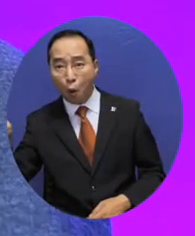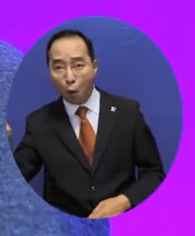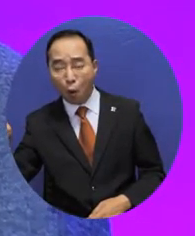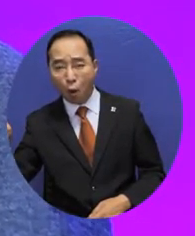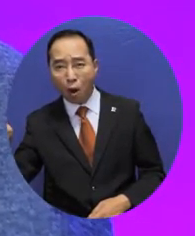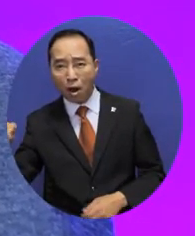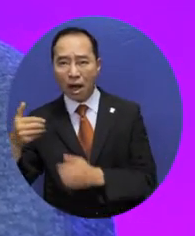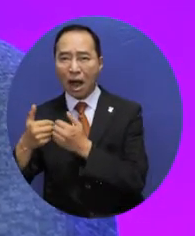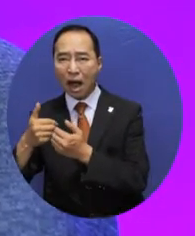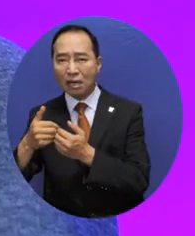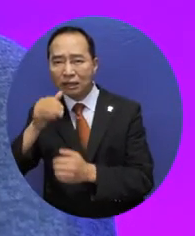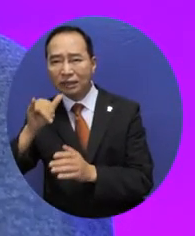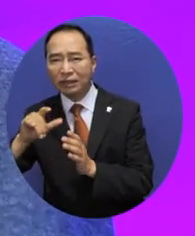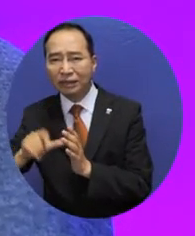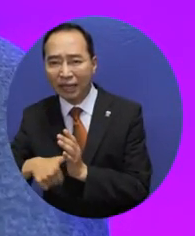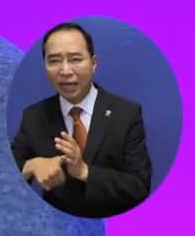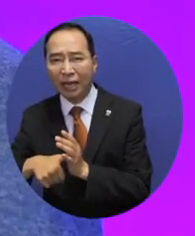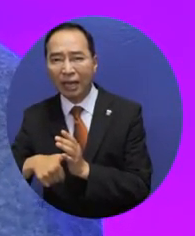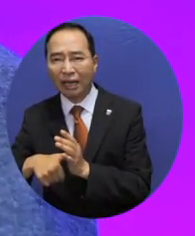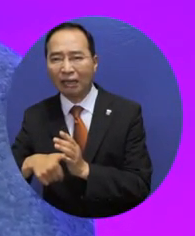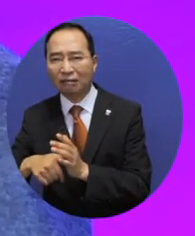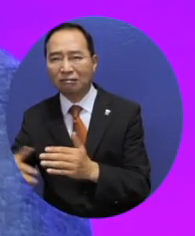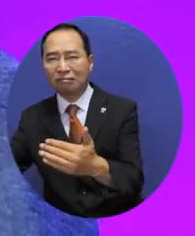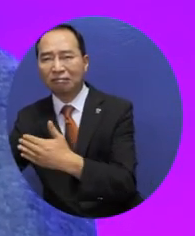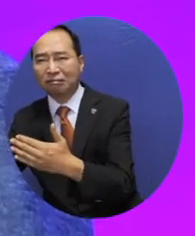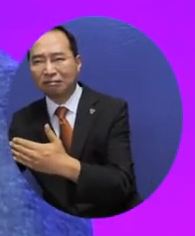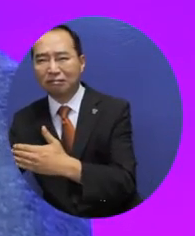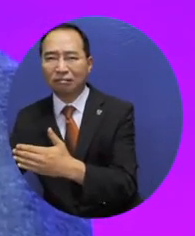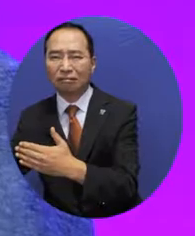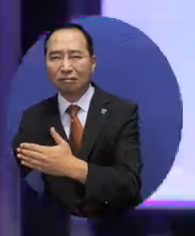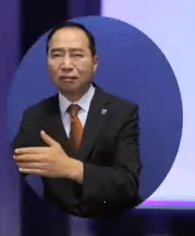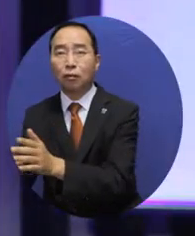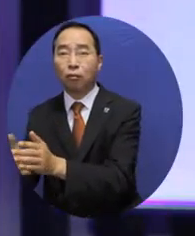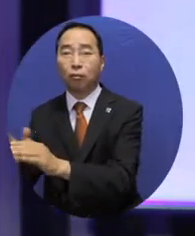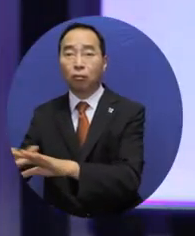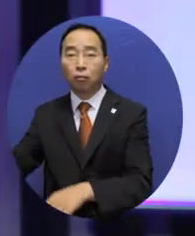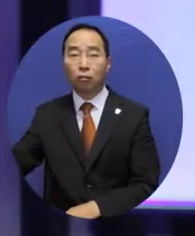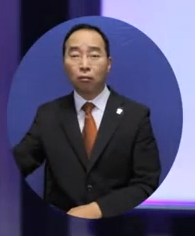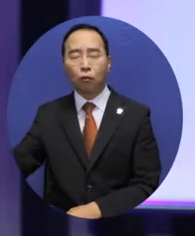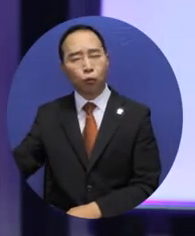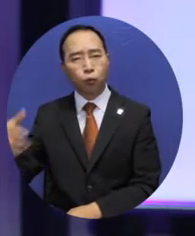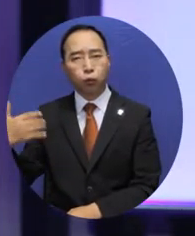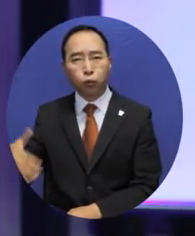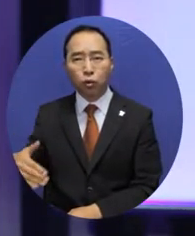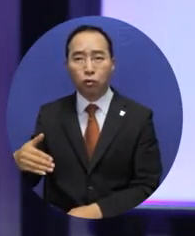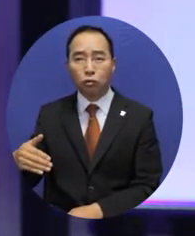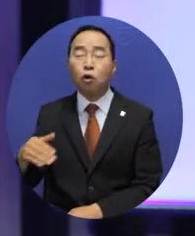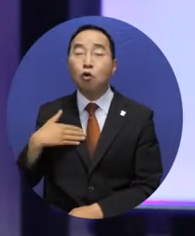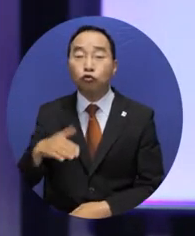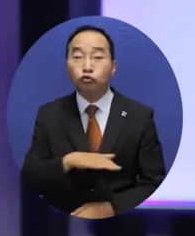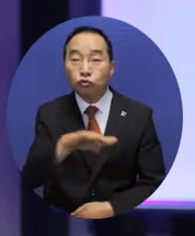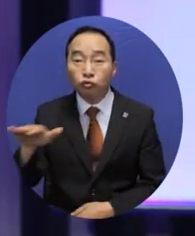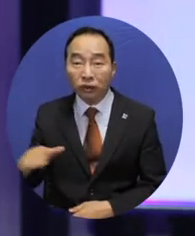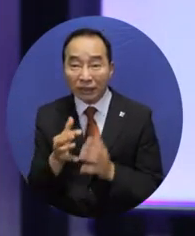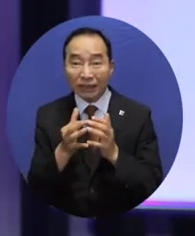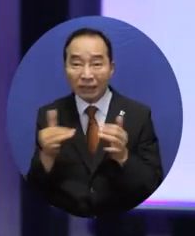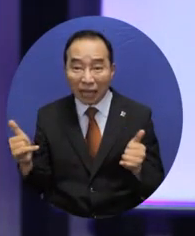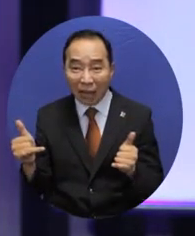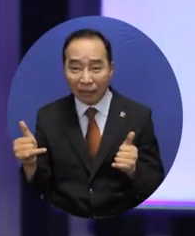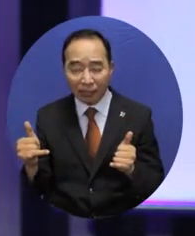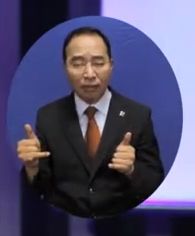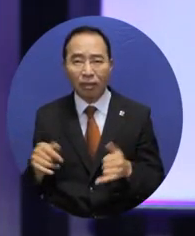현상이 빌어졌을 때 섹스와 포용으로 해결을 합니다. 그래서 우리에게는 보노보와 같이